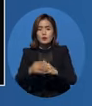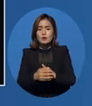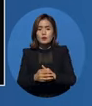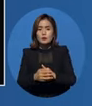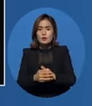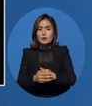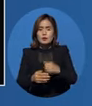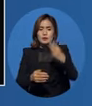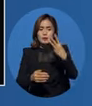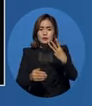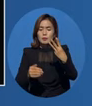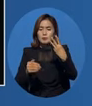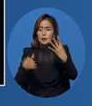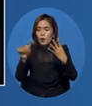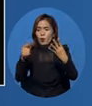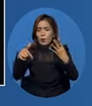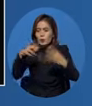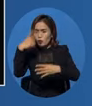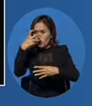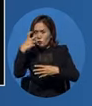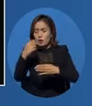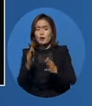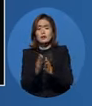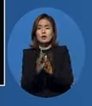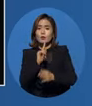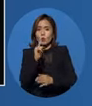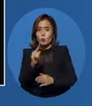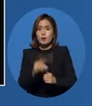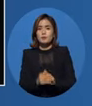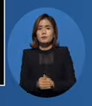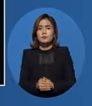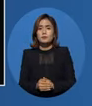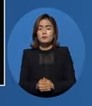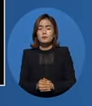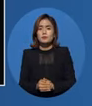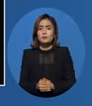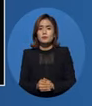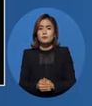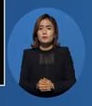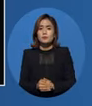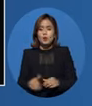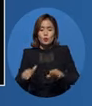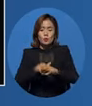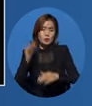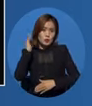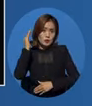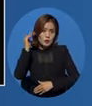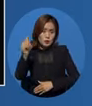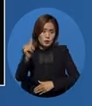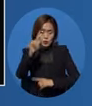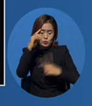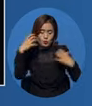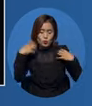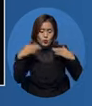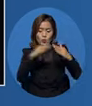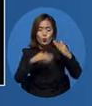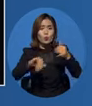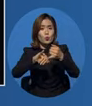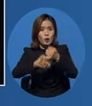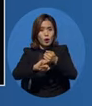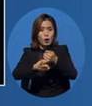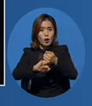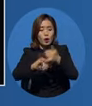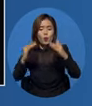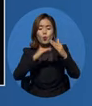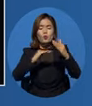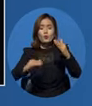공사를 재개하는 방안을 검토해야 된다 이렇게 주장을 하셨더라구요 문재인 정부의 공약 사항 이자 공문 한